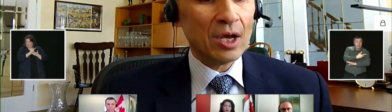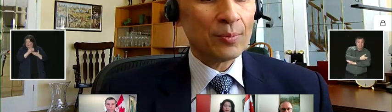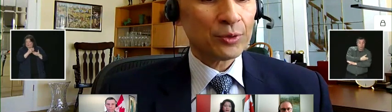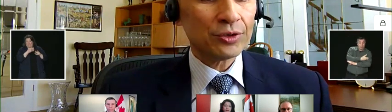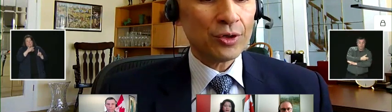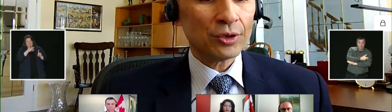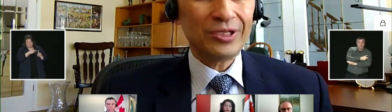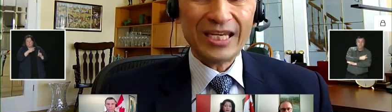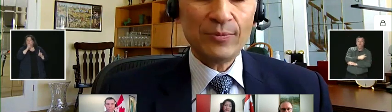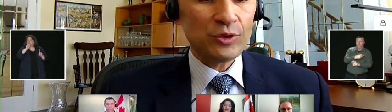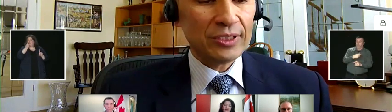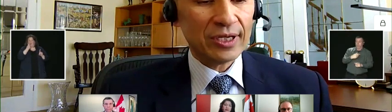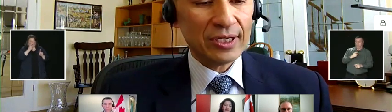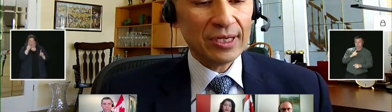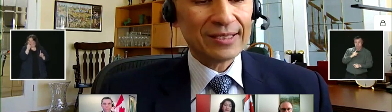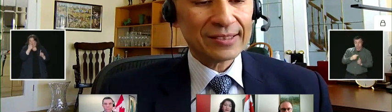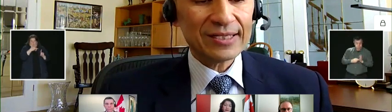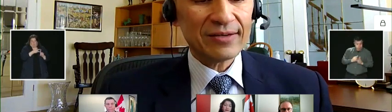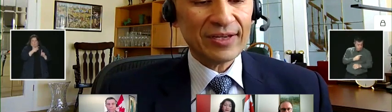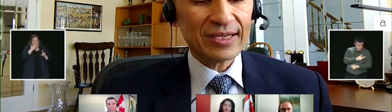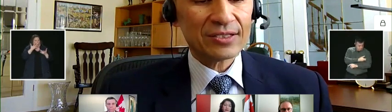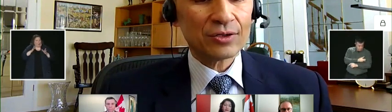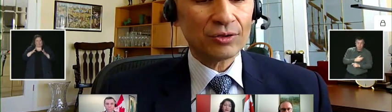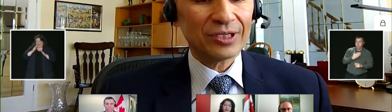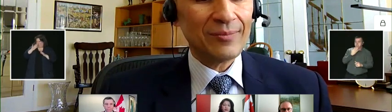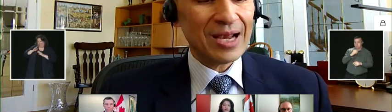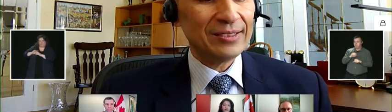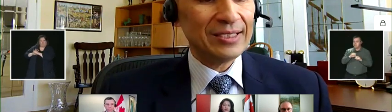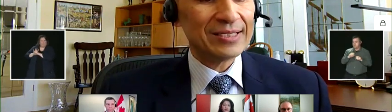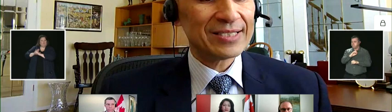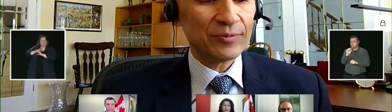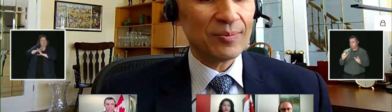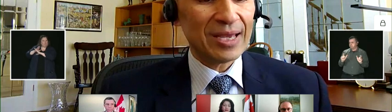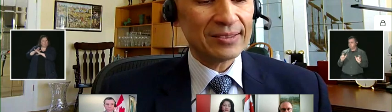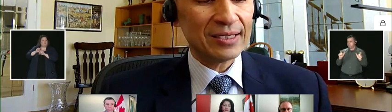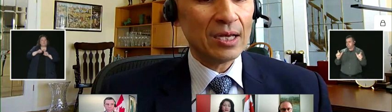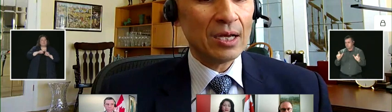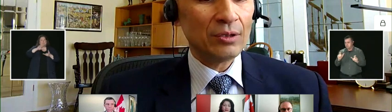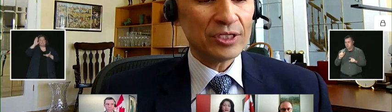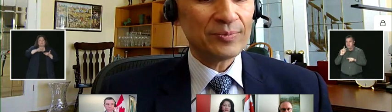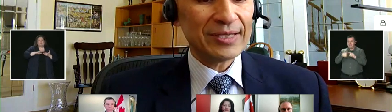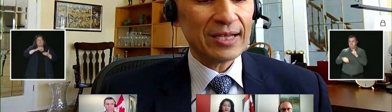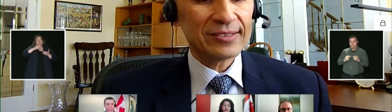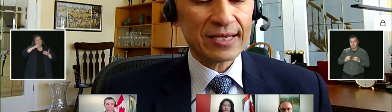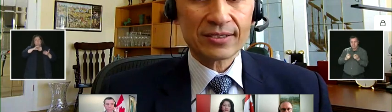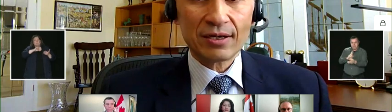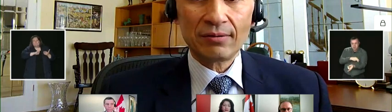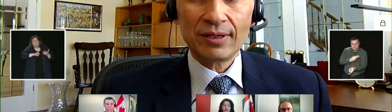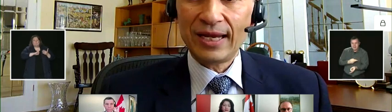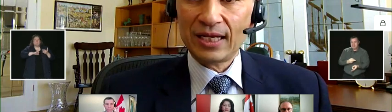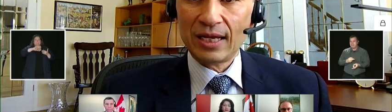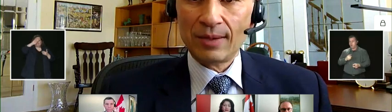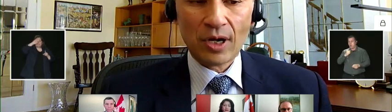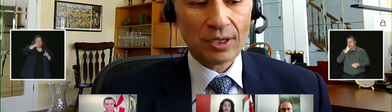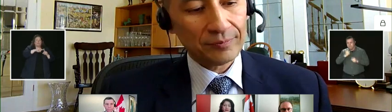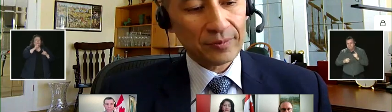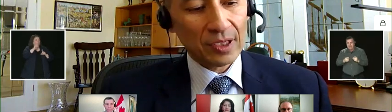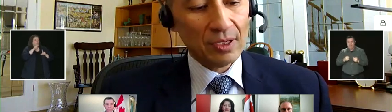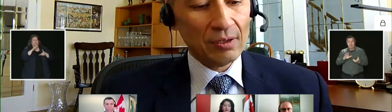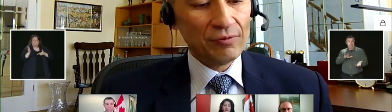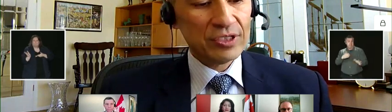vaccins procurent une immunité très efficace contre les maladies symptomatiques, l'hospitalisation et la